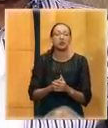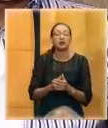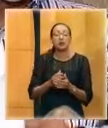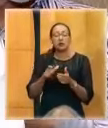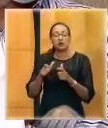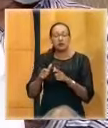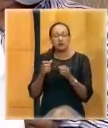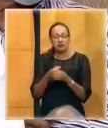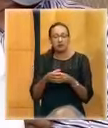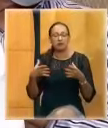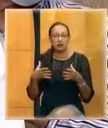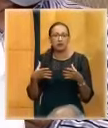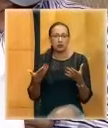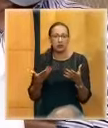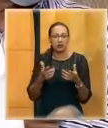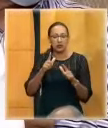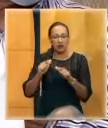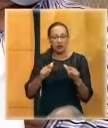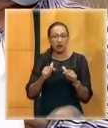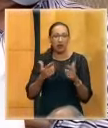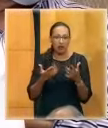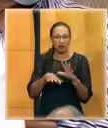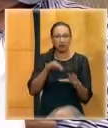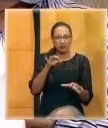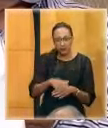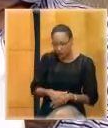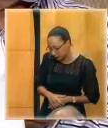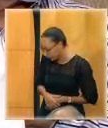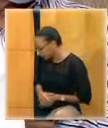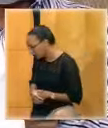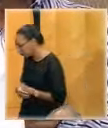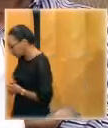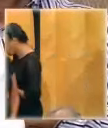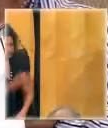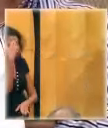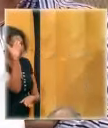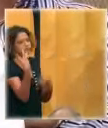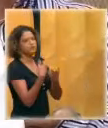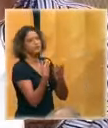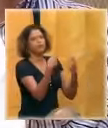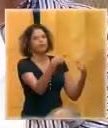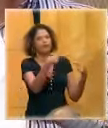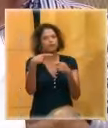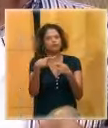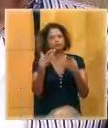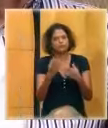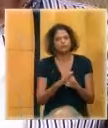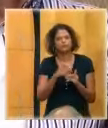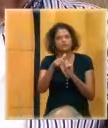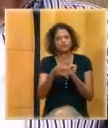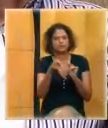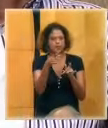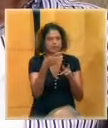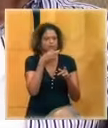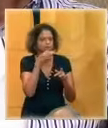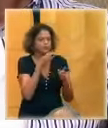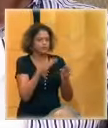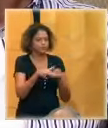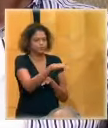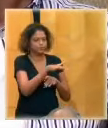la majorité relative des membres. En cas d'égalité de voix, l'élection est acquise au bénéfice de l'âge. Fin de